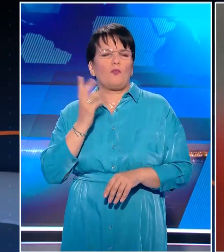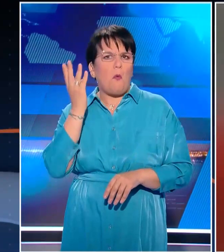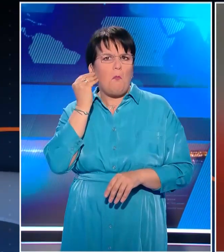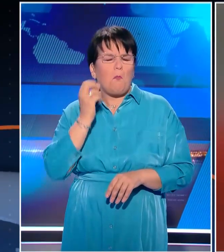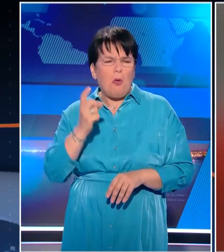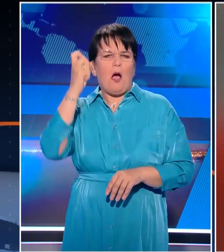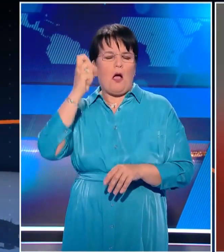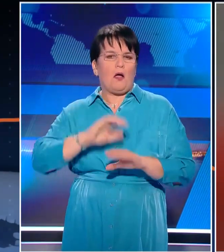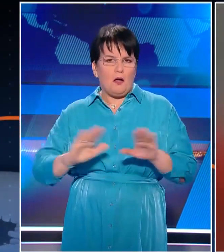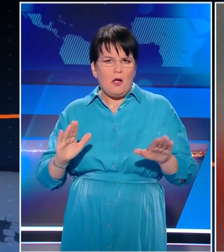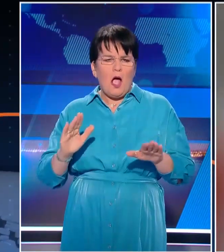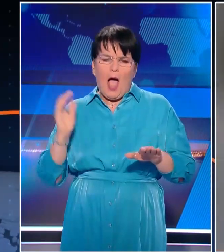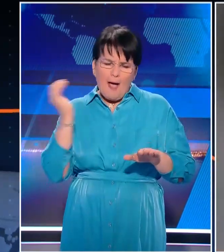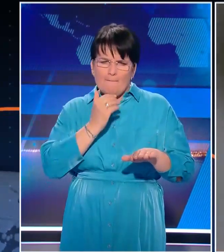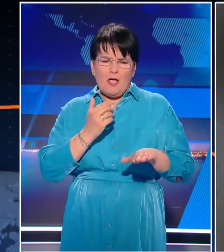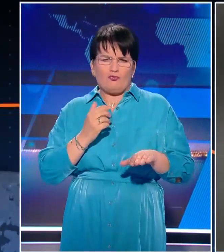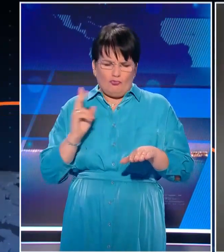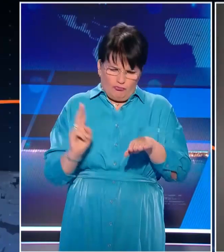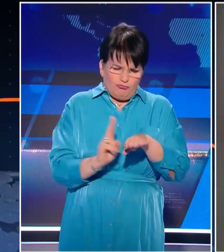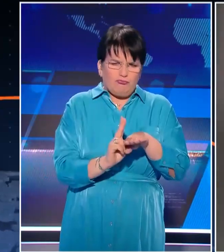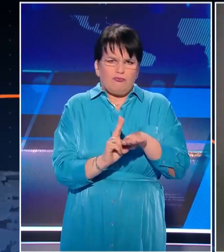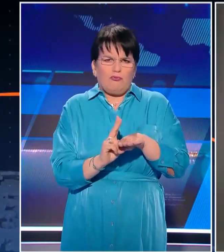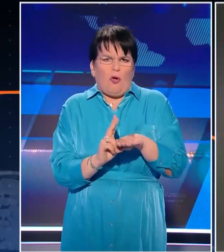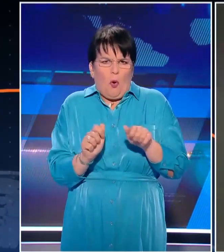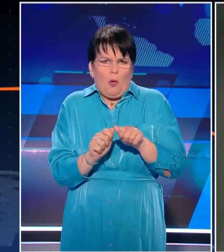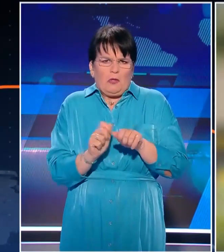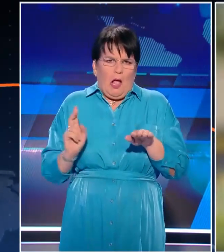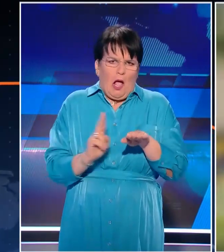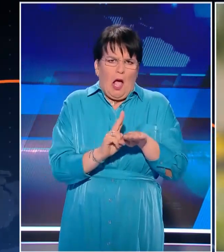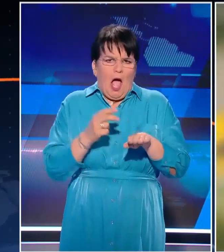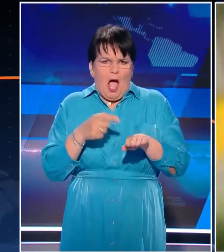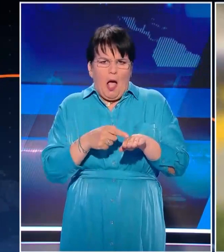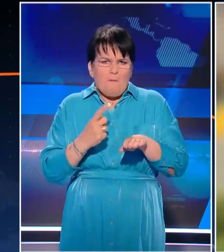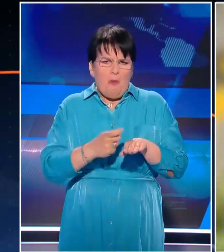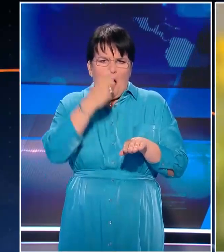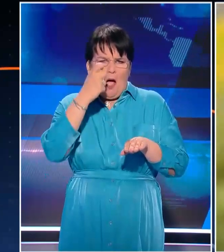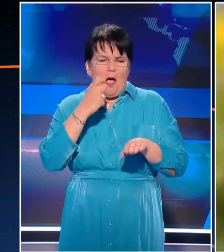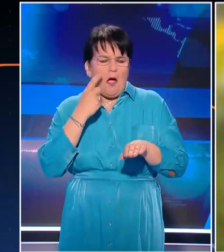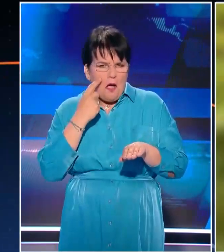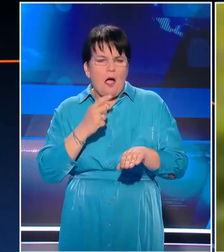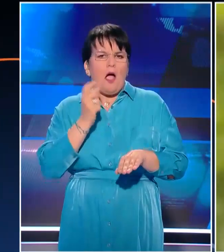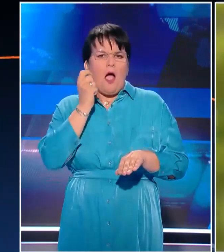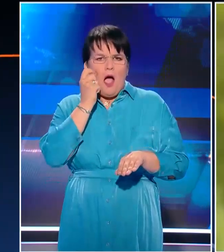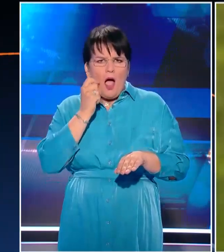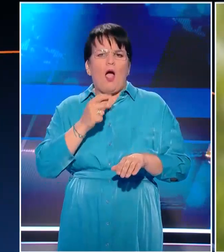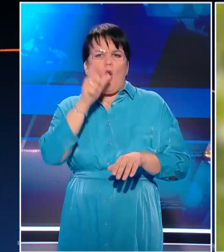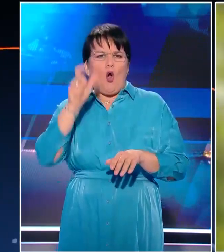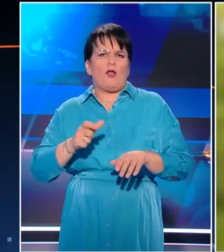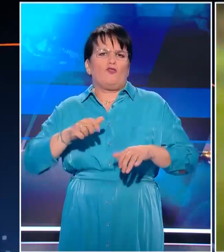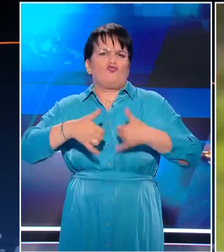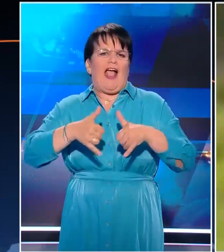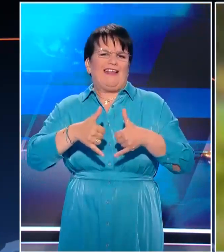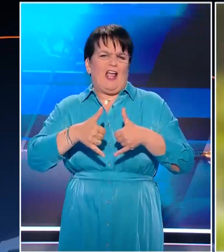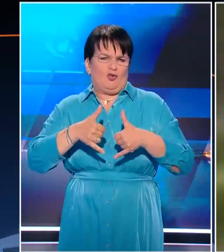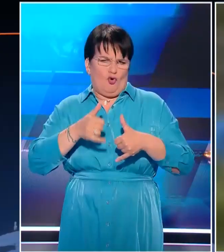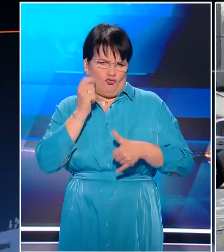Ο αστυνομικός πυροβολεί σχεδόν εξ επαφής τον 17χρονο οδηγό μέσα στο αυτοκίνητό του. Ο νεαρός αλγερινής καταγωγής οδηγεί το